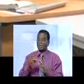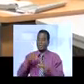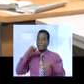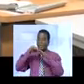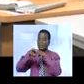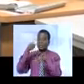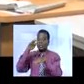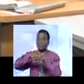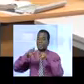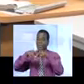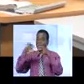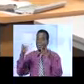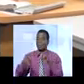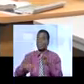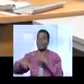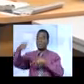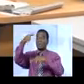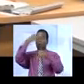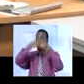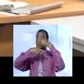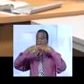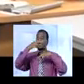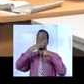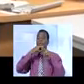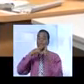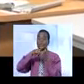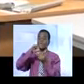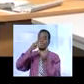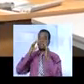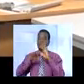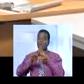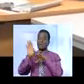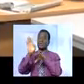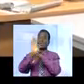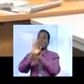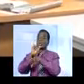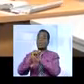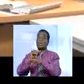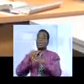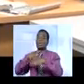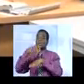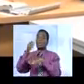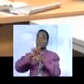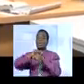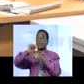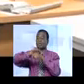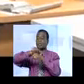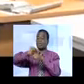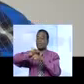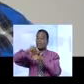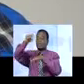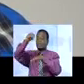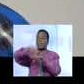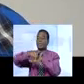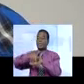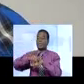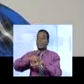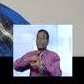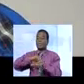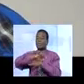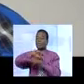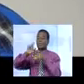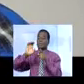sur place, retour des étudiants ivoiriens en Côte d'Ivoire après la formation. Toutes